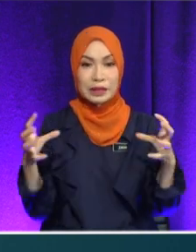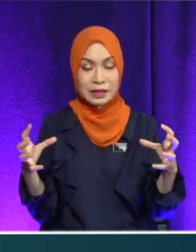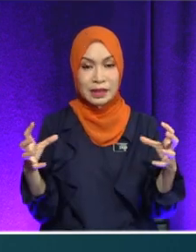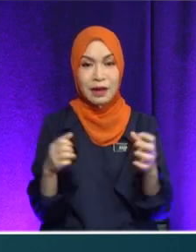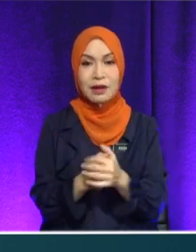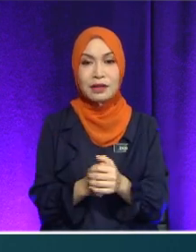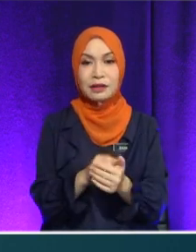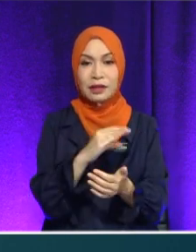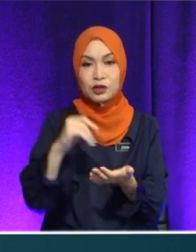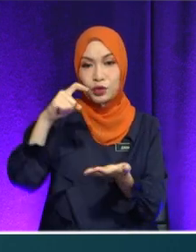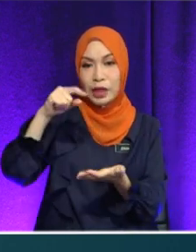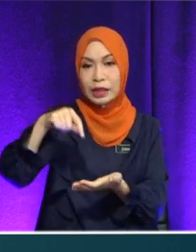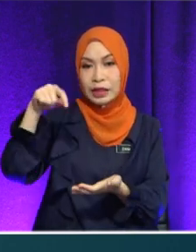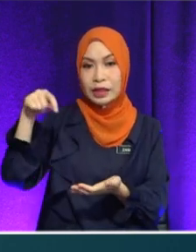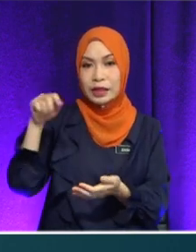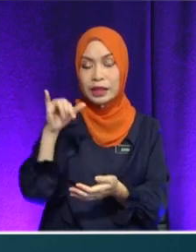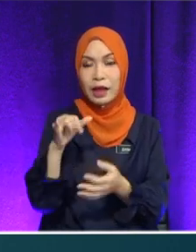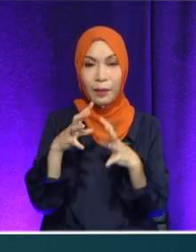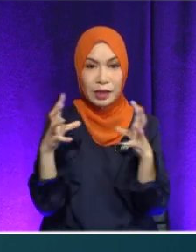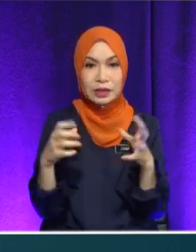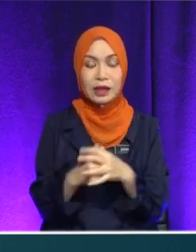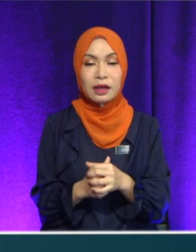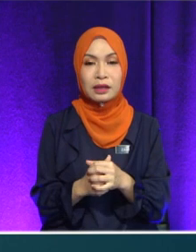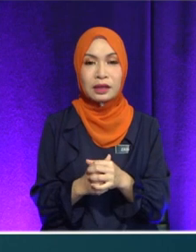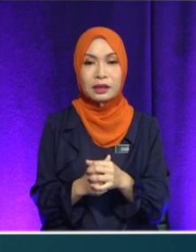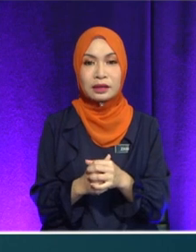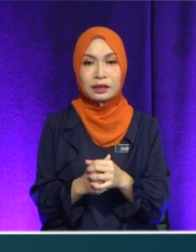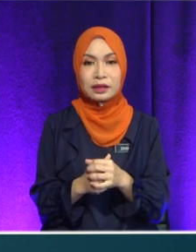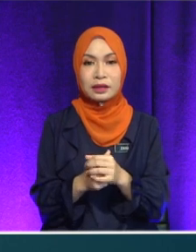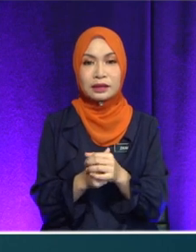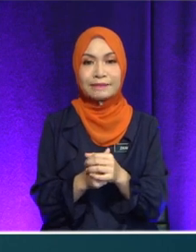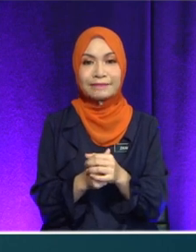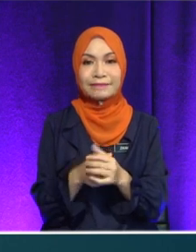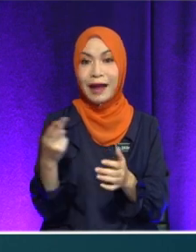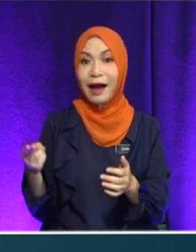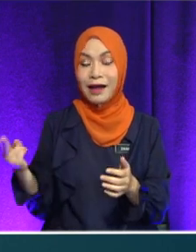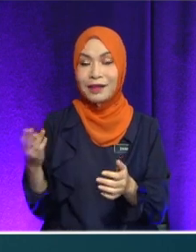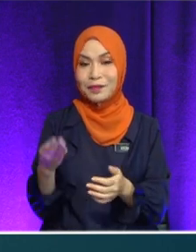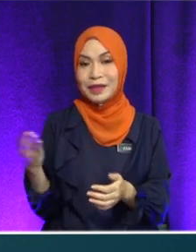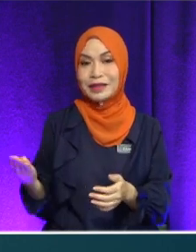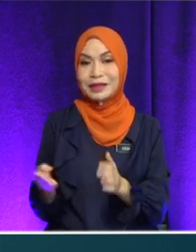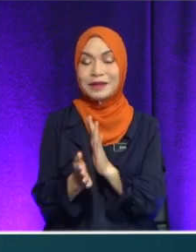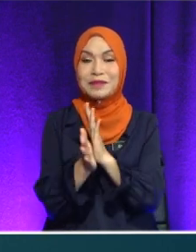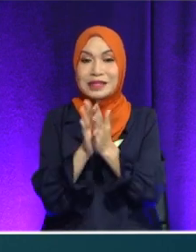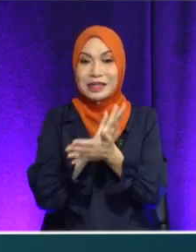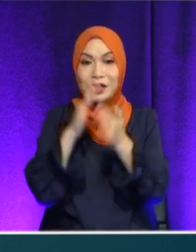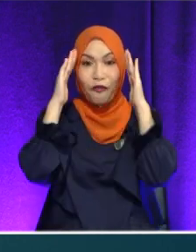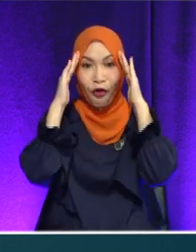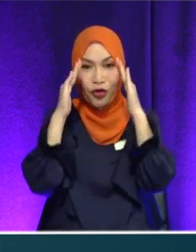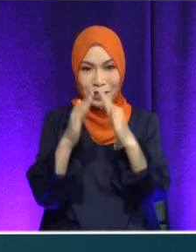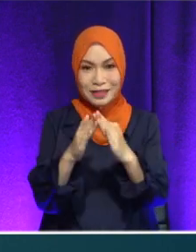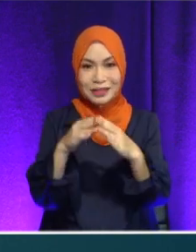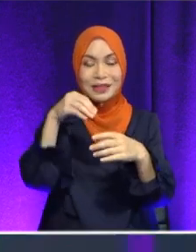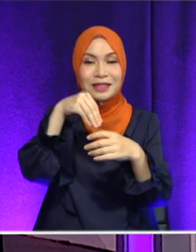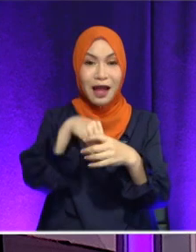secara spontan adalah ciri utama aliran ini hal benda menjadi fokus menjadi hal benda menjadi fokus kaya mereka berbentuk abstrak